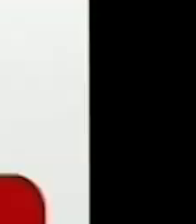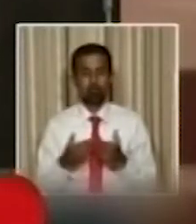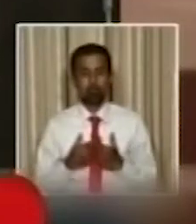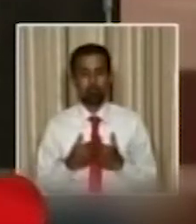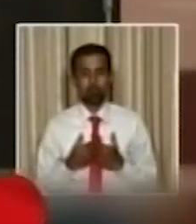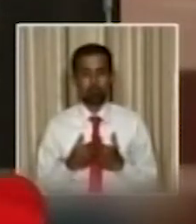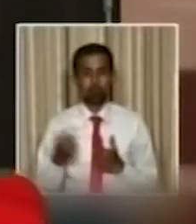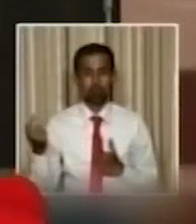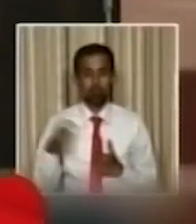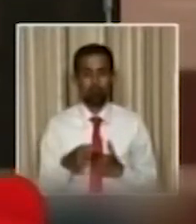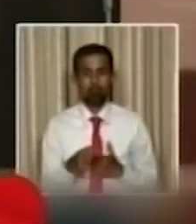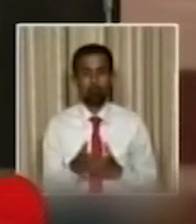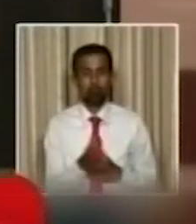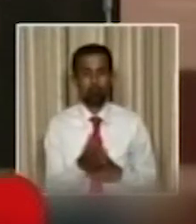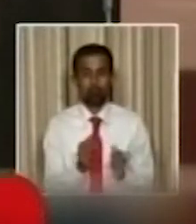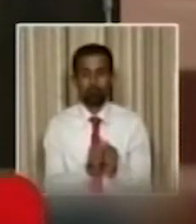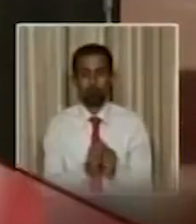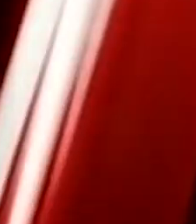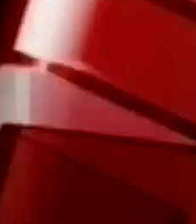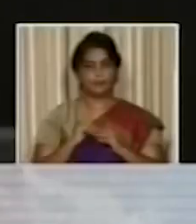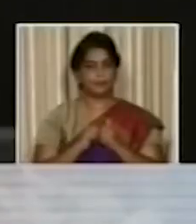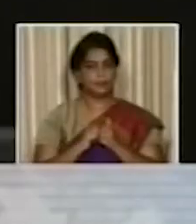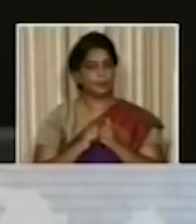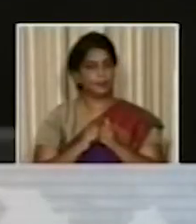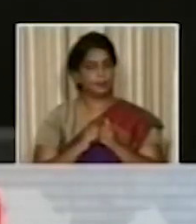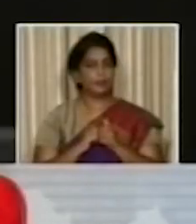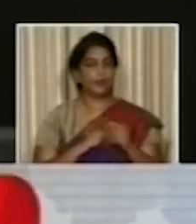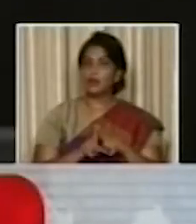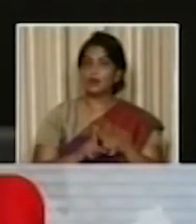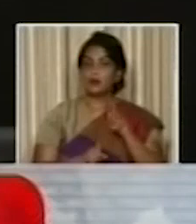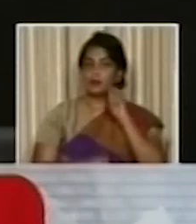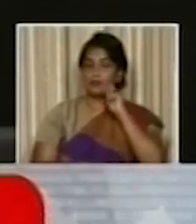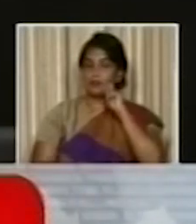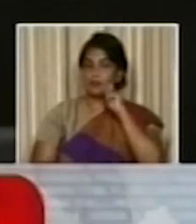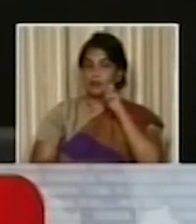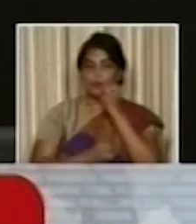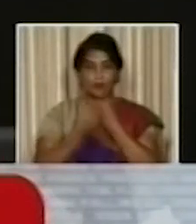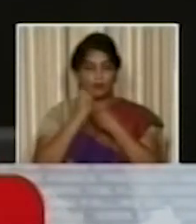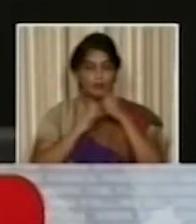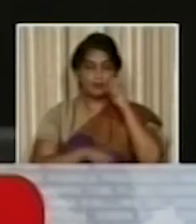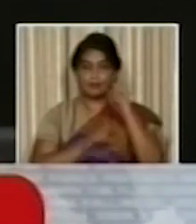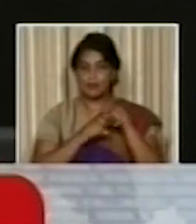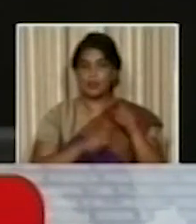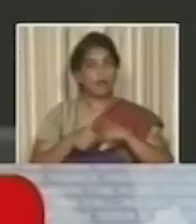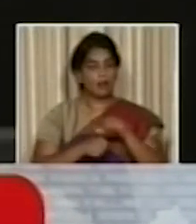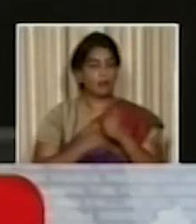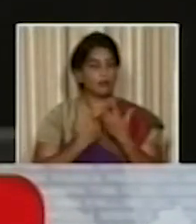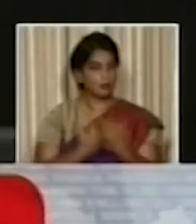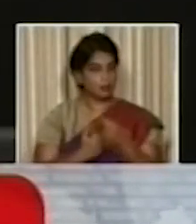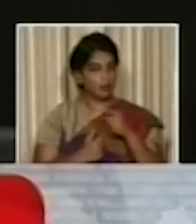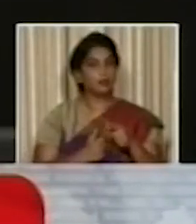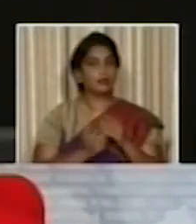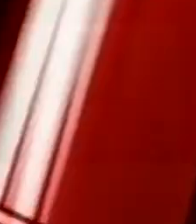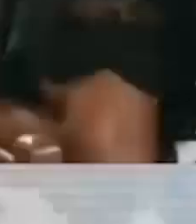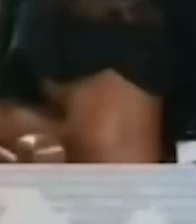காணி உறுதி பத்திரம், அமைச்சர் ஜீவன் தெரிவிப்பு. டெலிகாமை வழங்கியதால் பாதுகாப்புக்கு அச்சுறுத்தல் இல்லை,